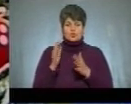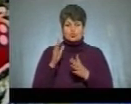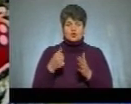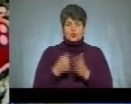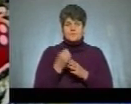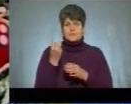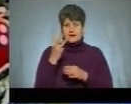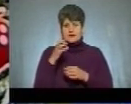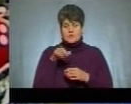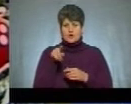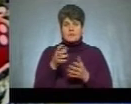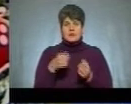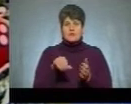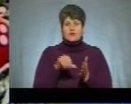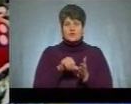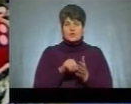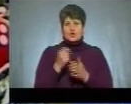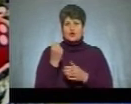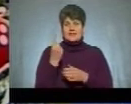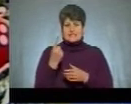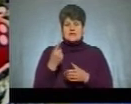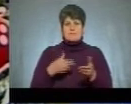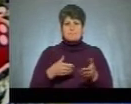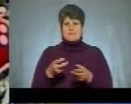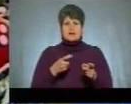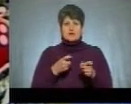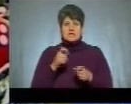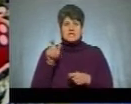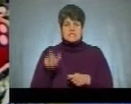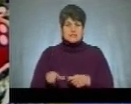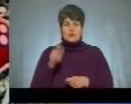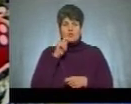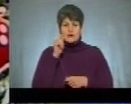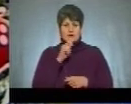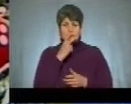січня. У ньому беруть участь 11 біатлоністів з України. Переглянути